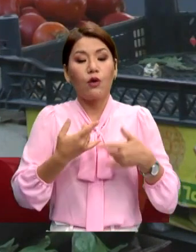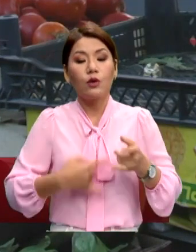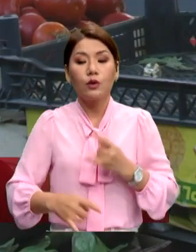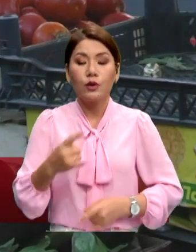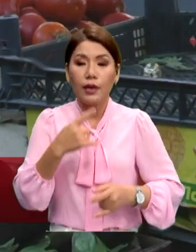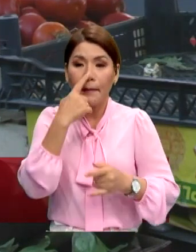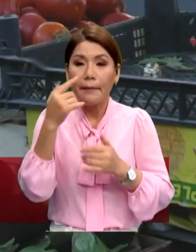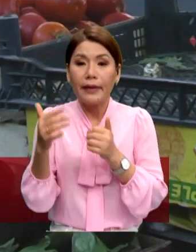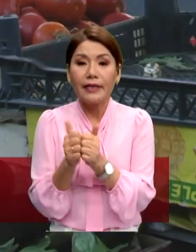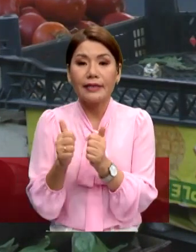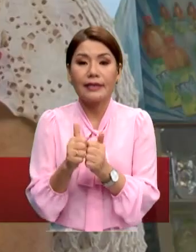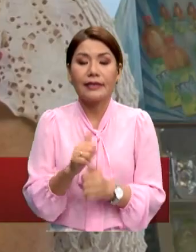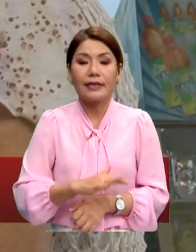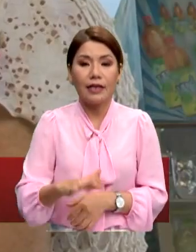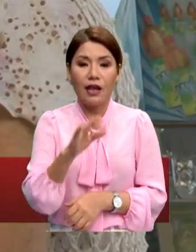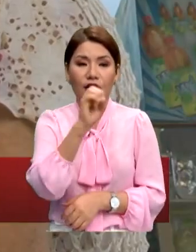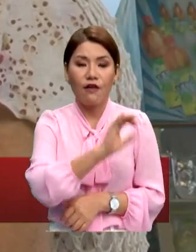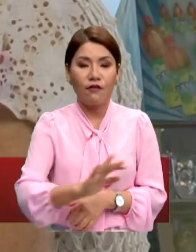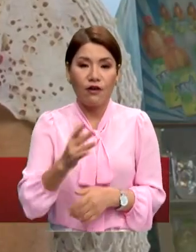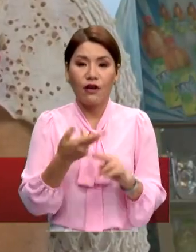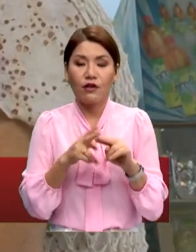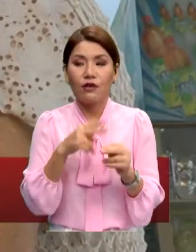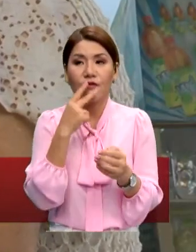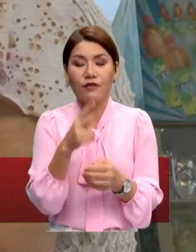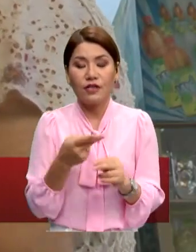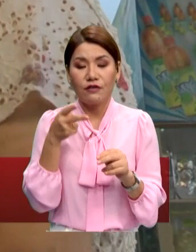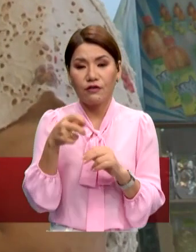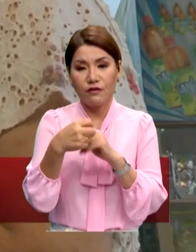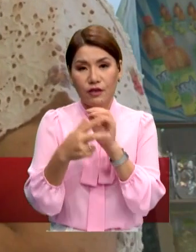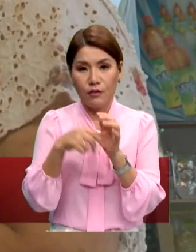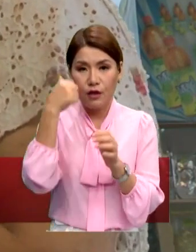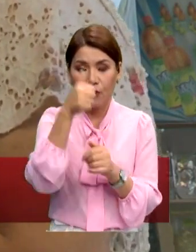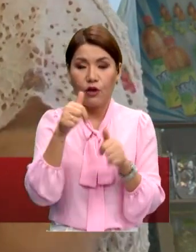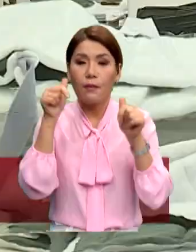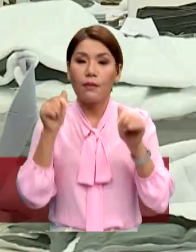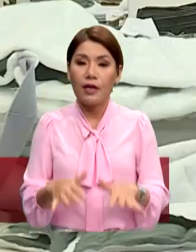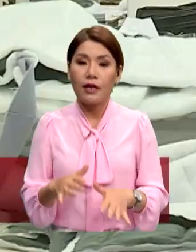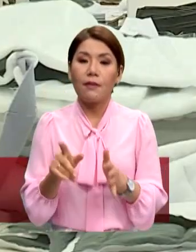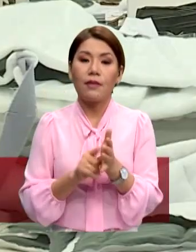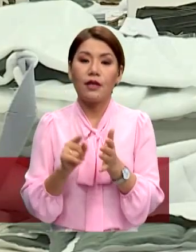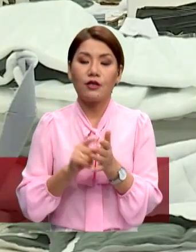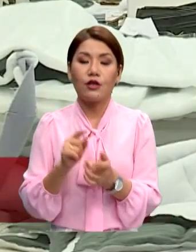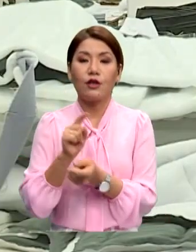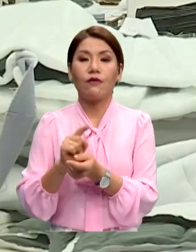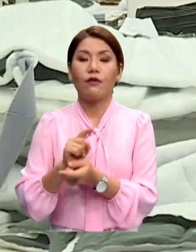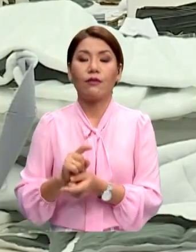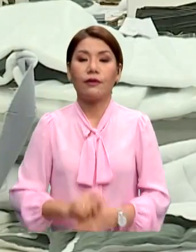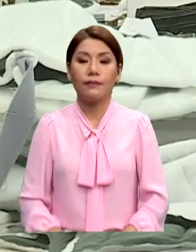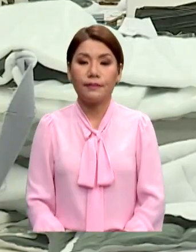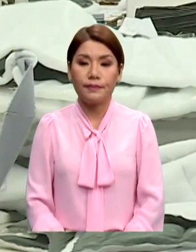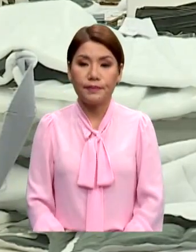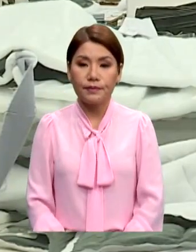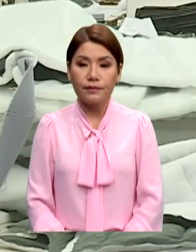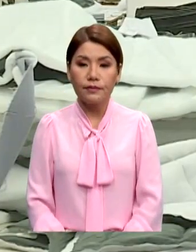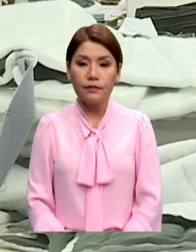ближе к соседям, чем к Европе, на которую смотрели в 2018 году при принятии пенсионной реформы.